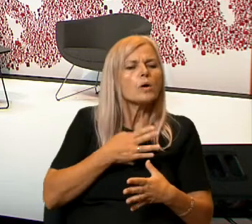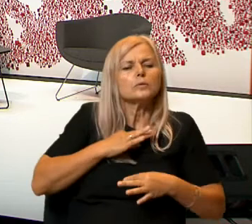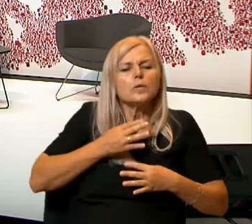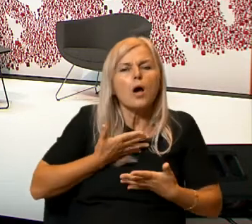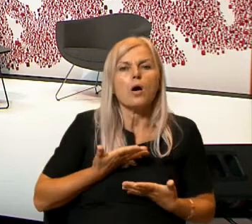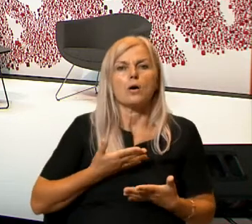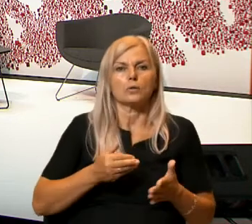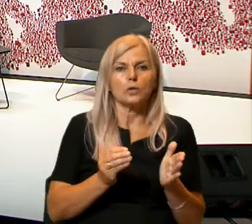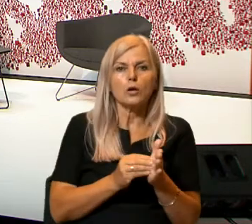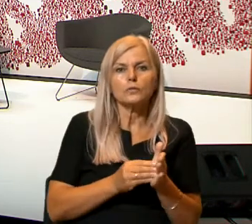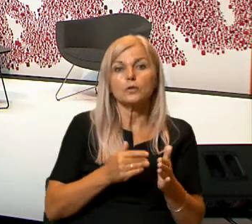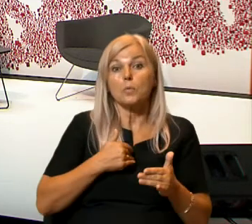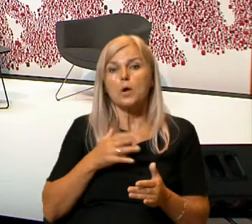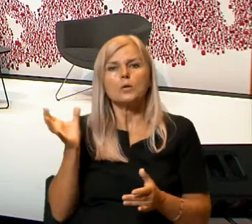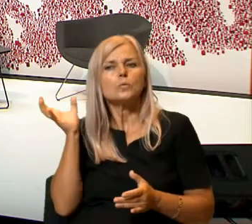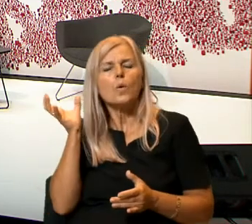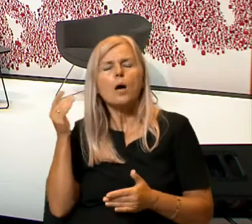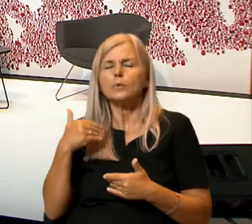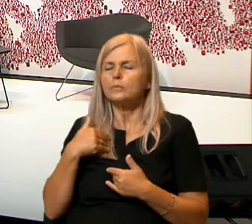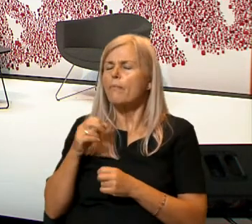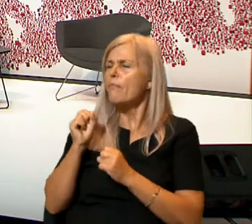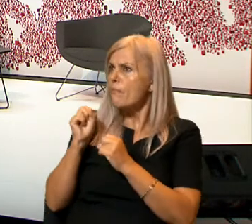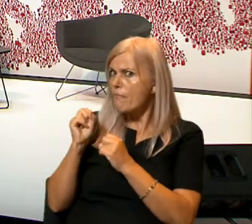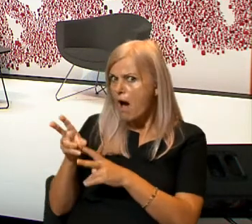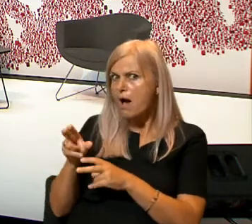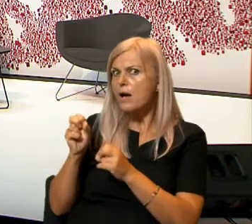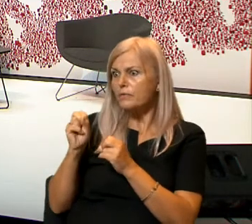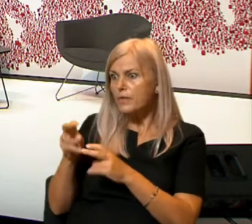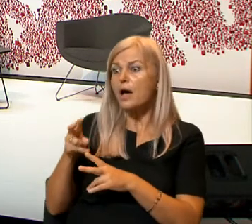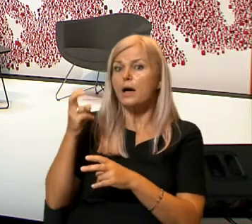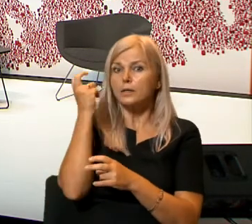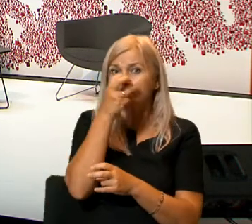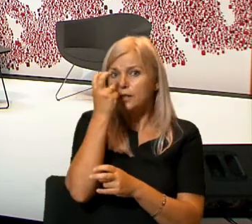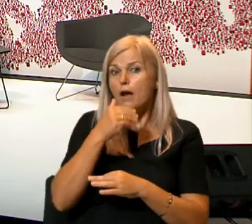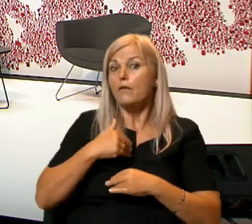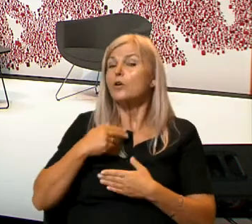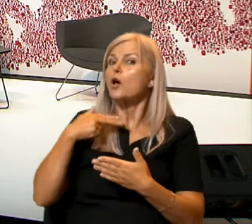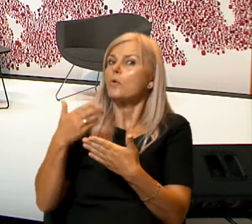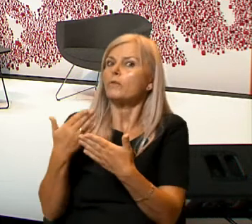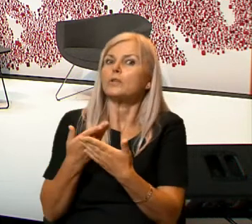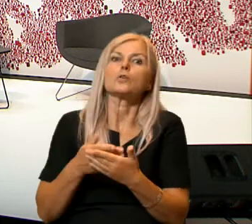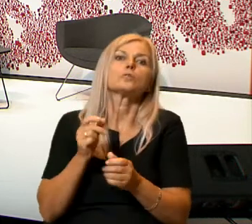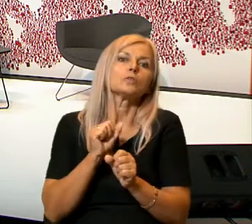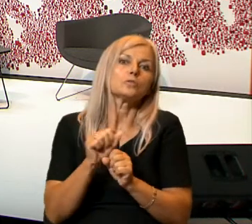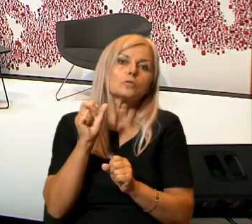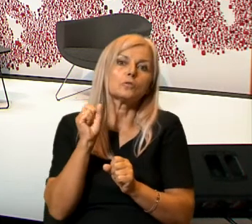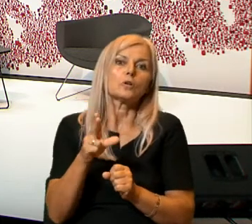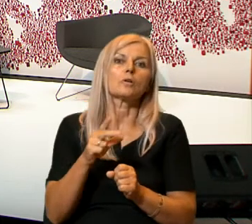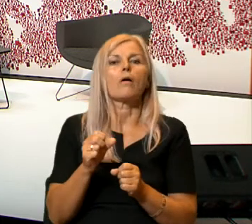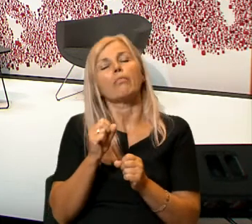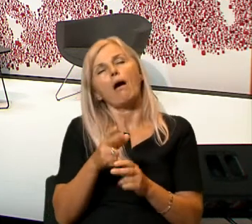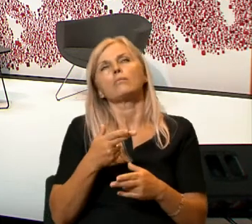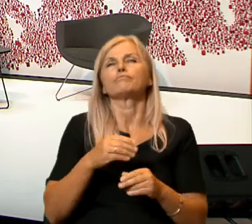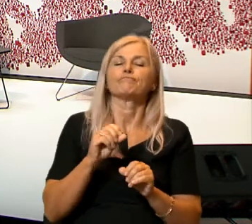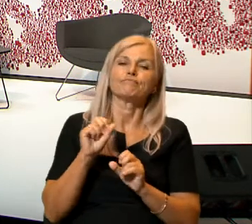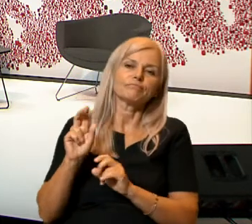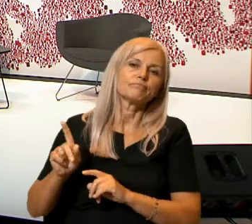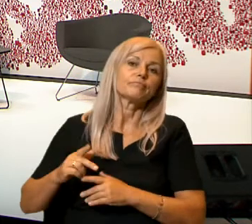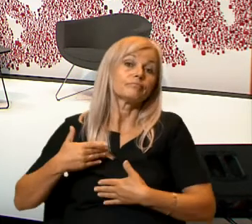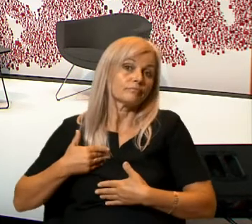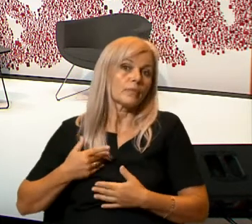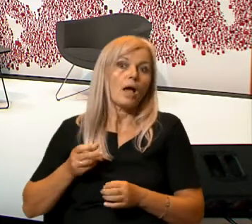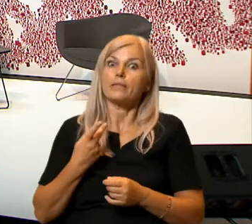to i słuchamy tego. Mówimy tak, to ciekawe i odpowiadamy. I niech chodzi tylko o zdawkowe, tak, masz rację.